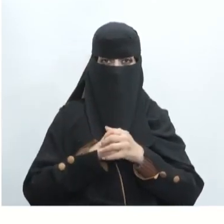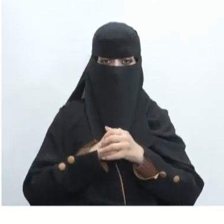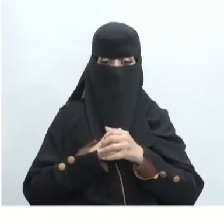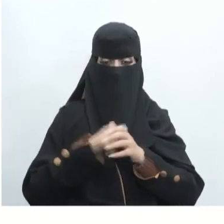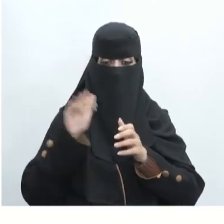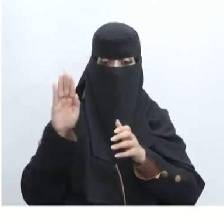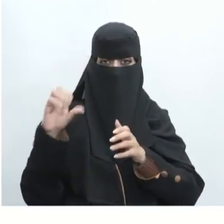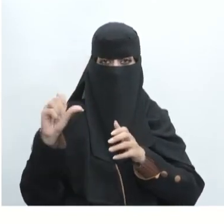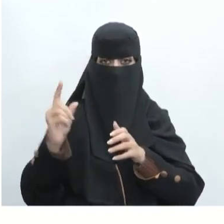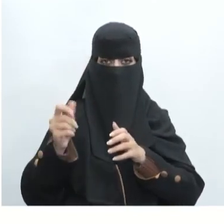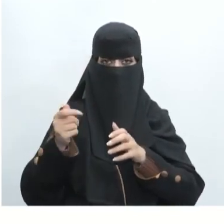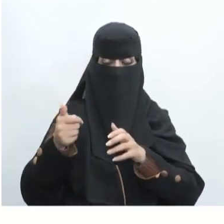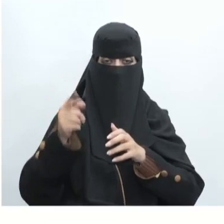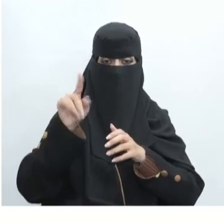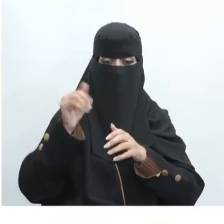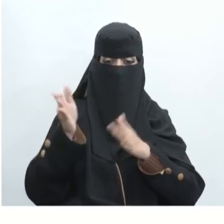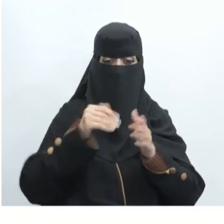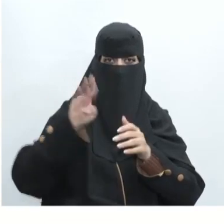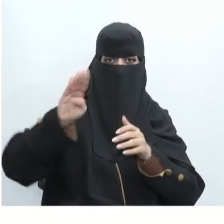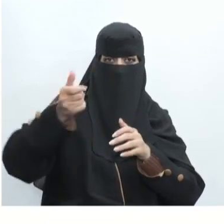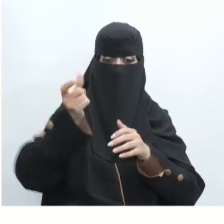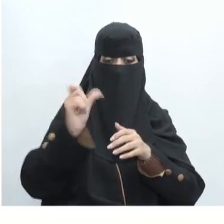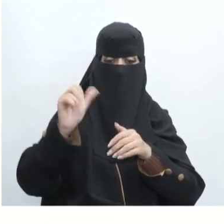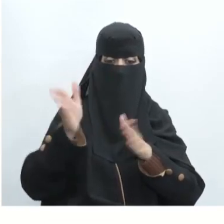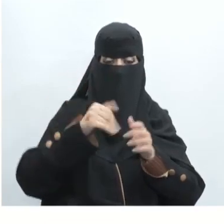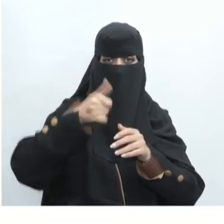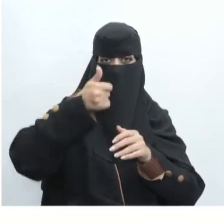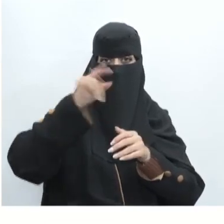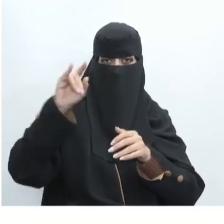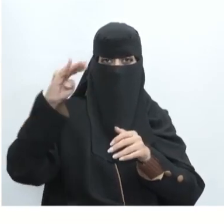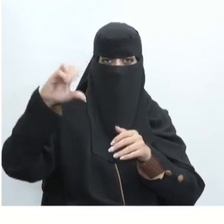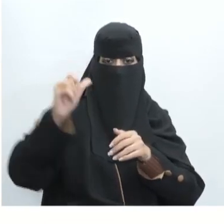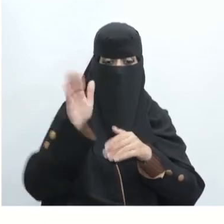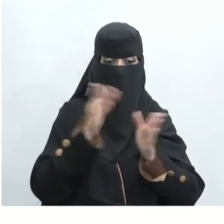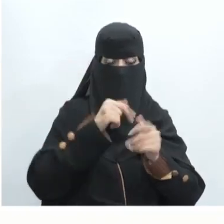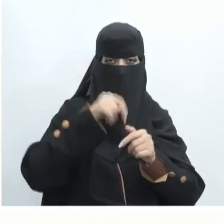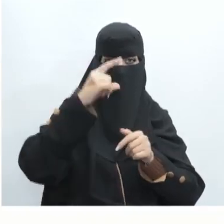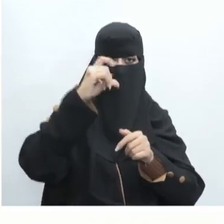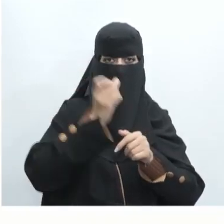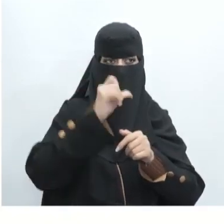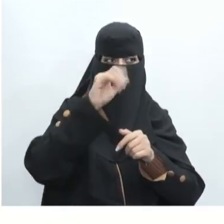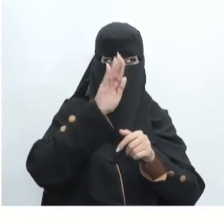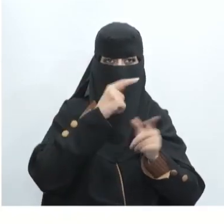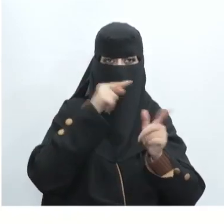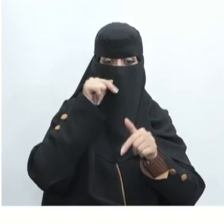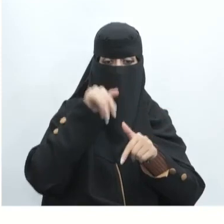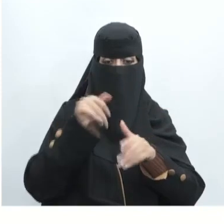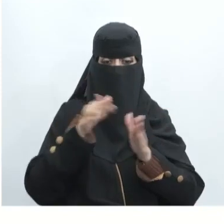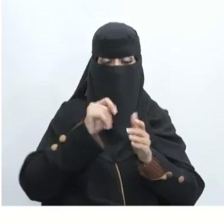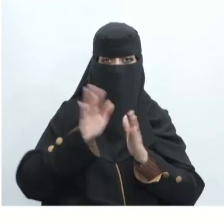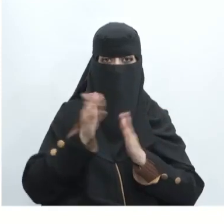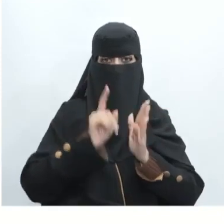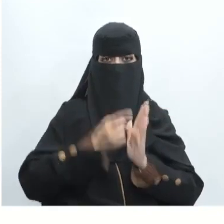سربايا ام كانوا ام لاجوس او لاجوس اندروسو ممتازين هي سربايه